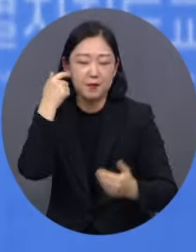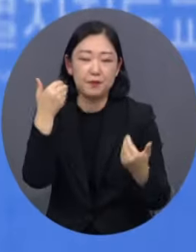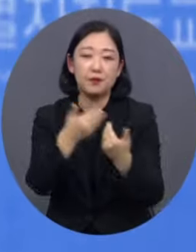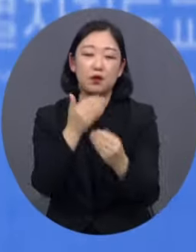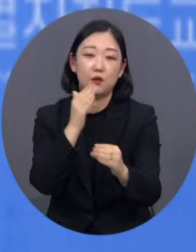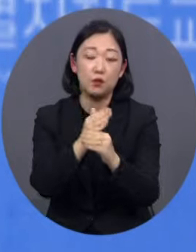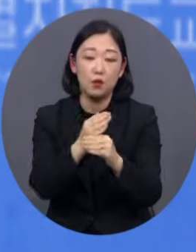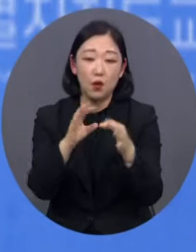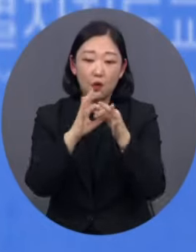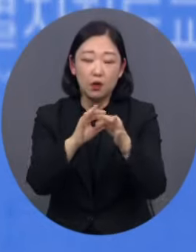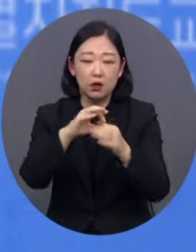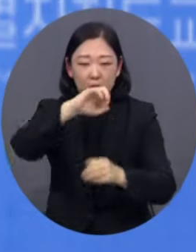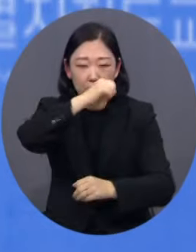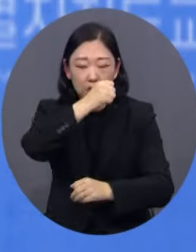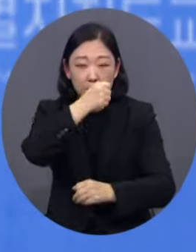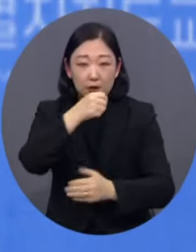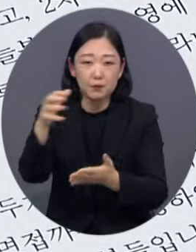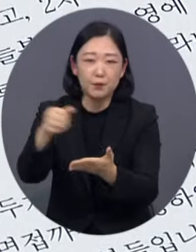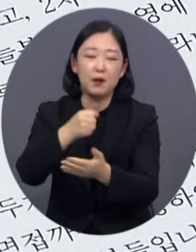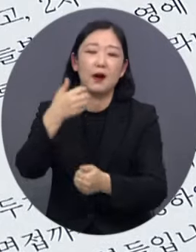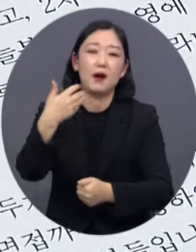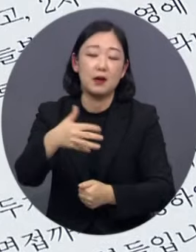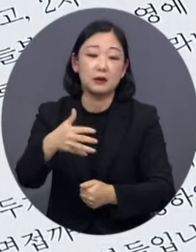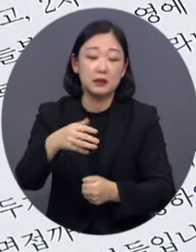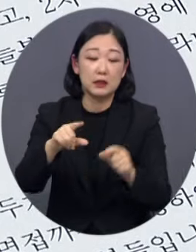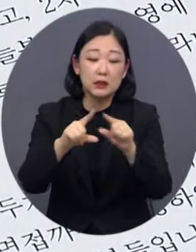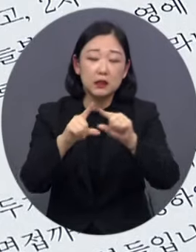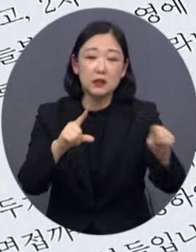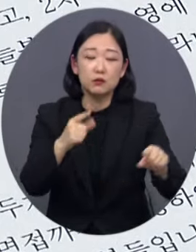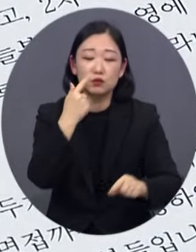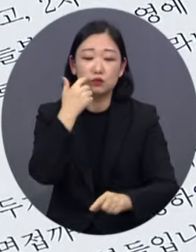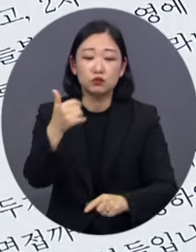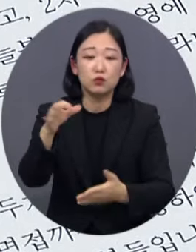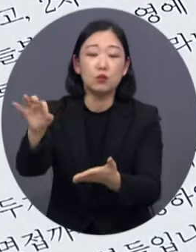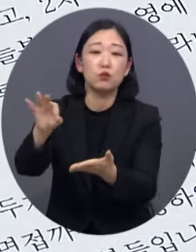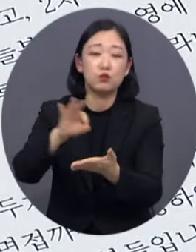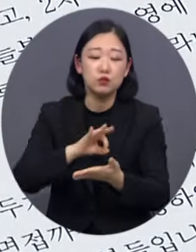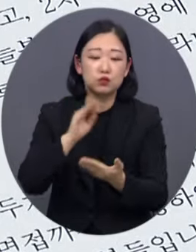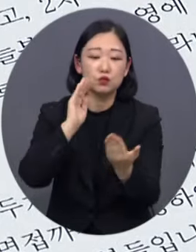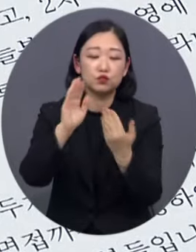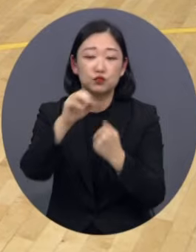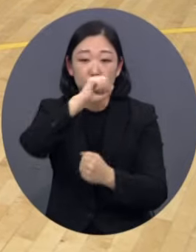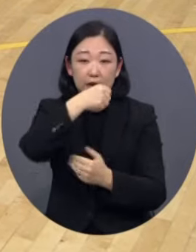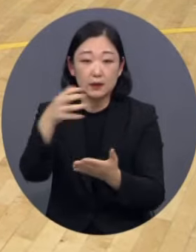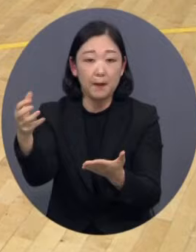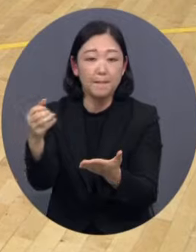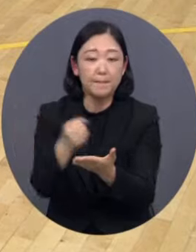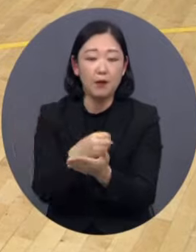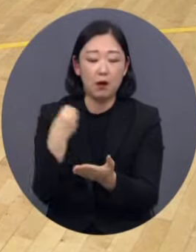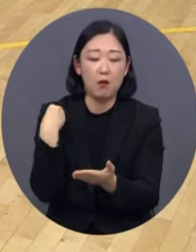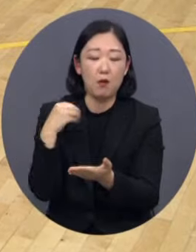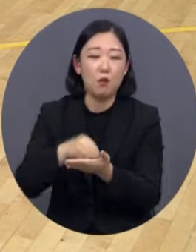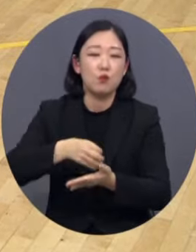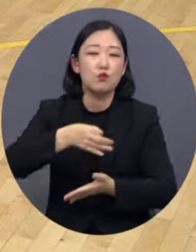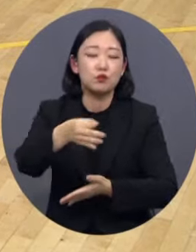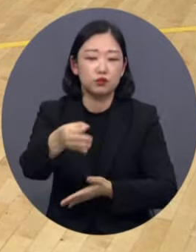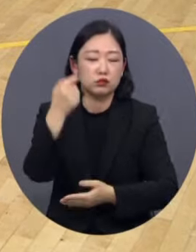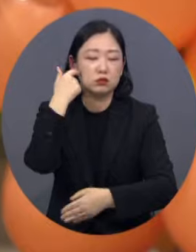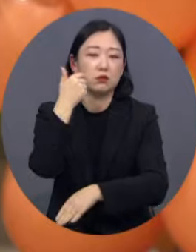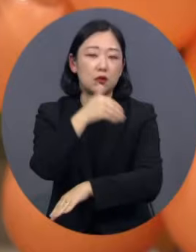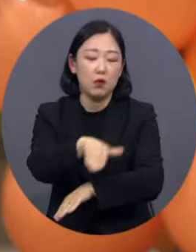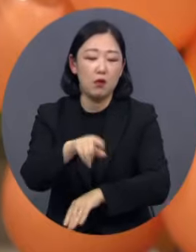예산도 확보 안 돼 일부 학교에서는 수업료를 학부모들로부터 받은 뒤 이후 예산이 확보되면 되돌려주는 계획을 세우는